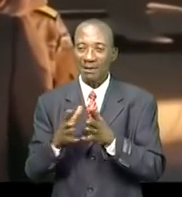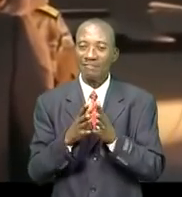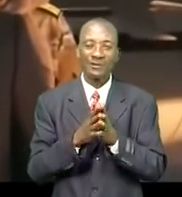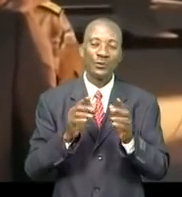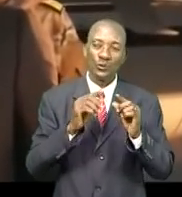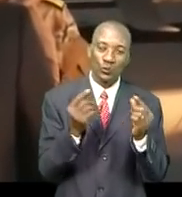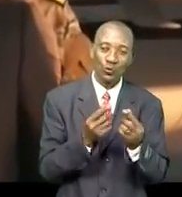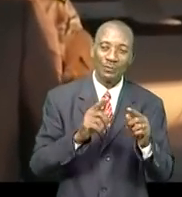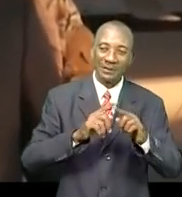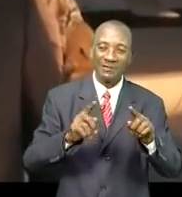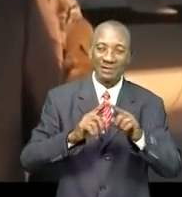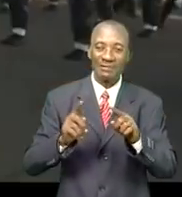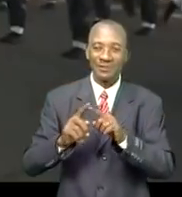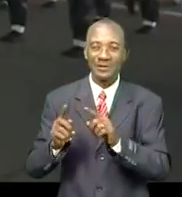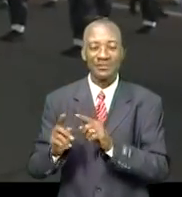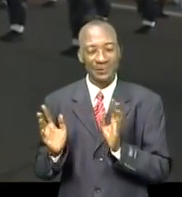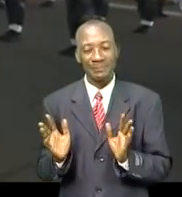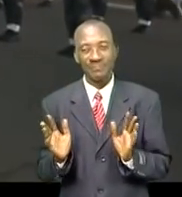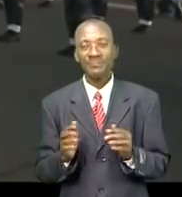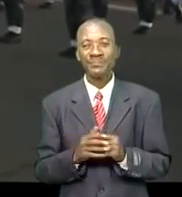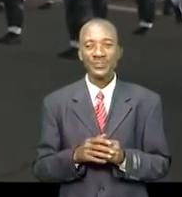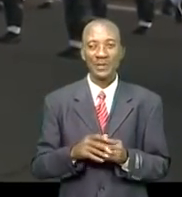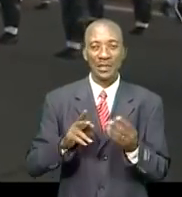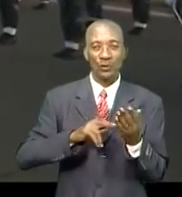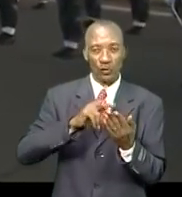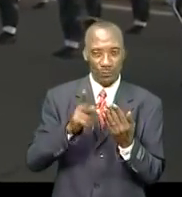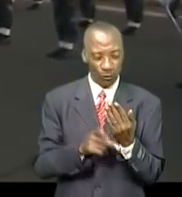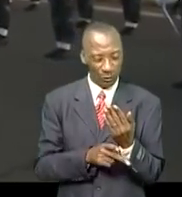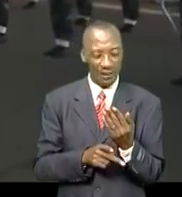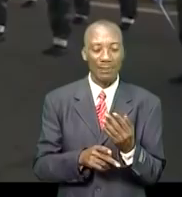les personnalités de différents horizons. Le programme de cette visite